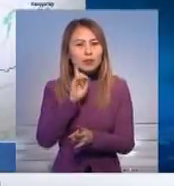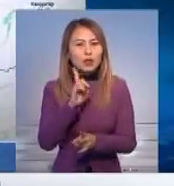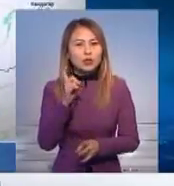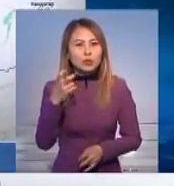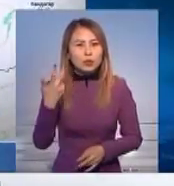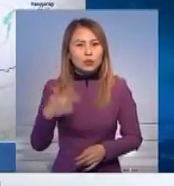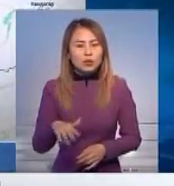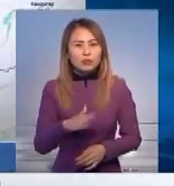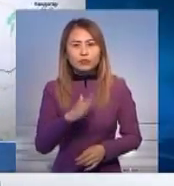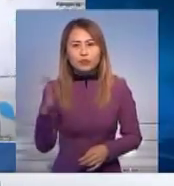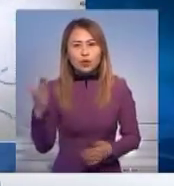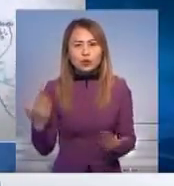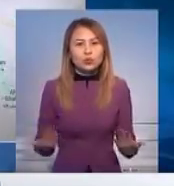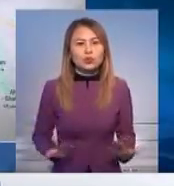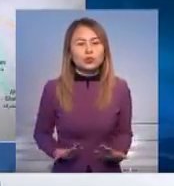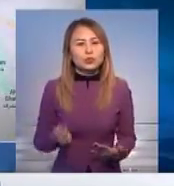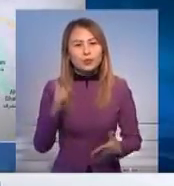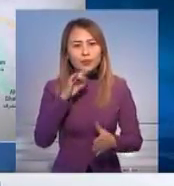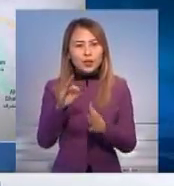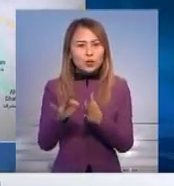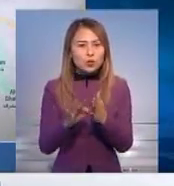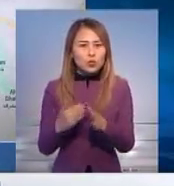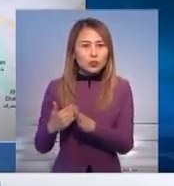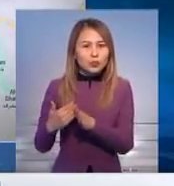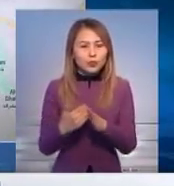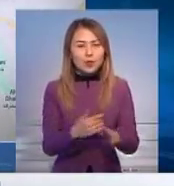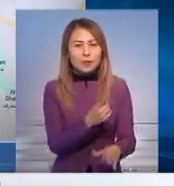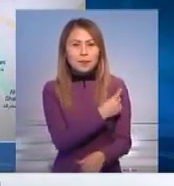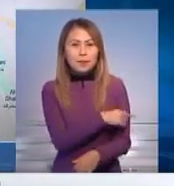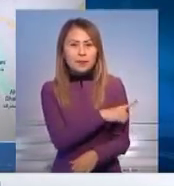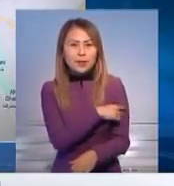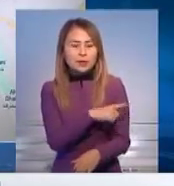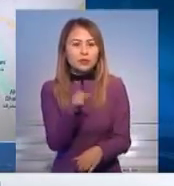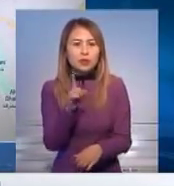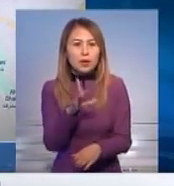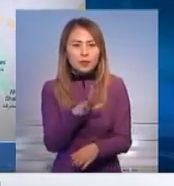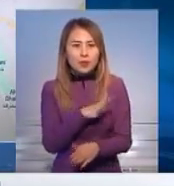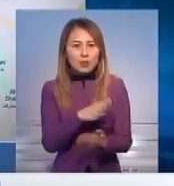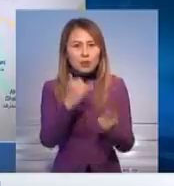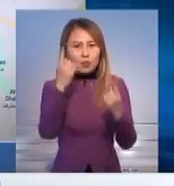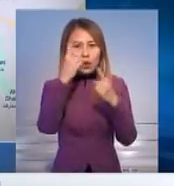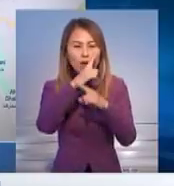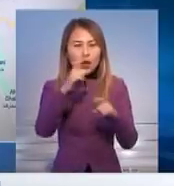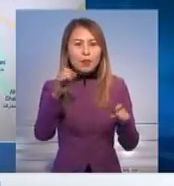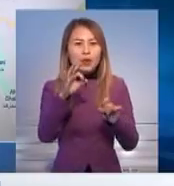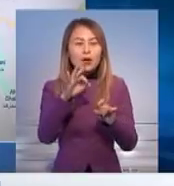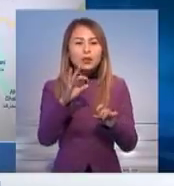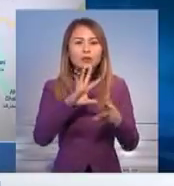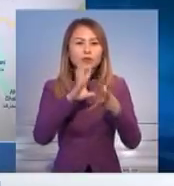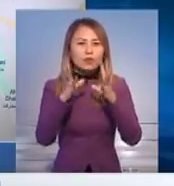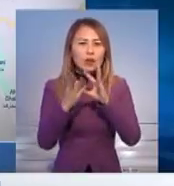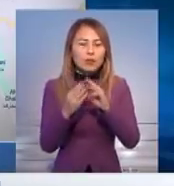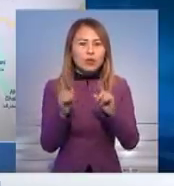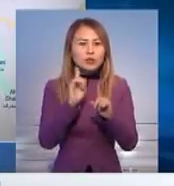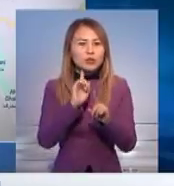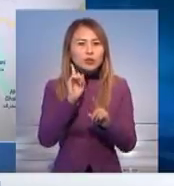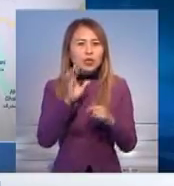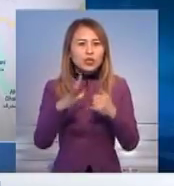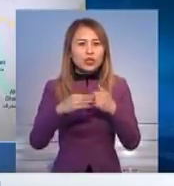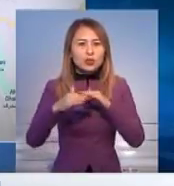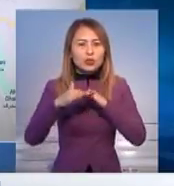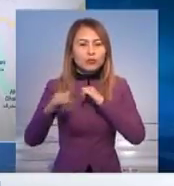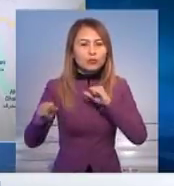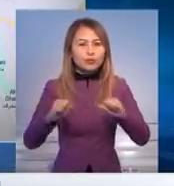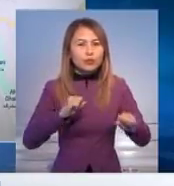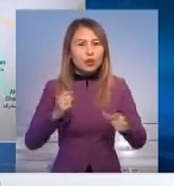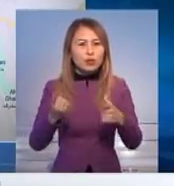саны 130-дан асты. Тұрғындарға дереу көмек көрсетіліп, жақын аймақтағы ауруханаларға жеткізілді. Жергілікті бұқаралық ақпарат құралдарының мәлімдеуінше, жер дүмпуі